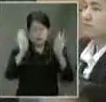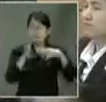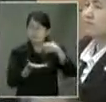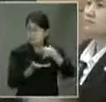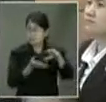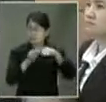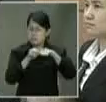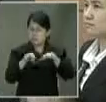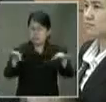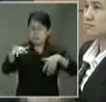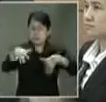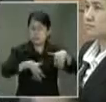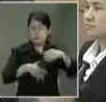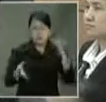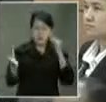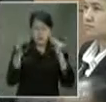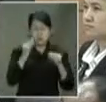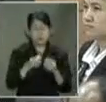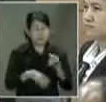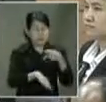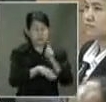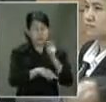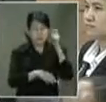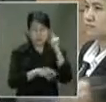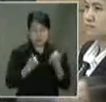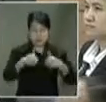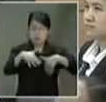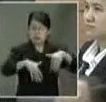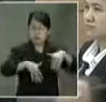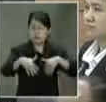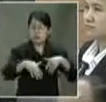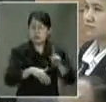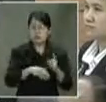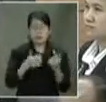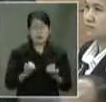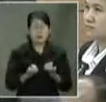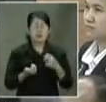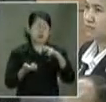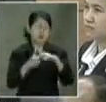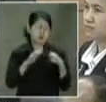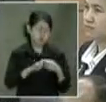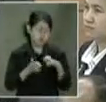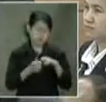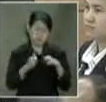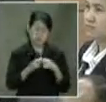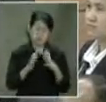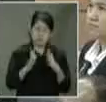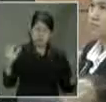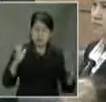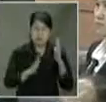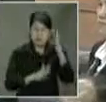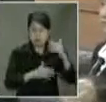ท่านประธานสังคมไทยไปอีกต่อไปไม่ได้แล้วครับหากคนไท